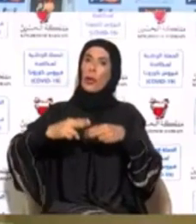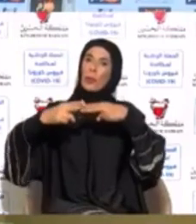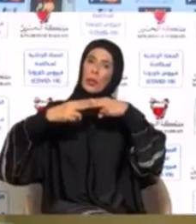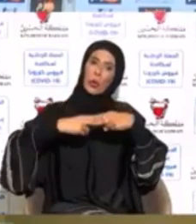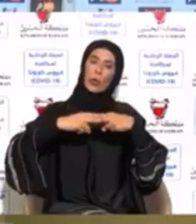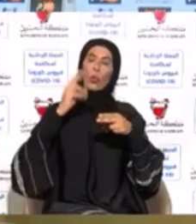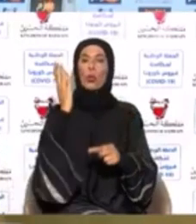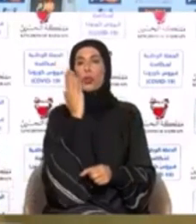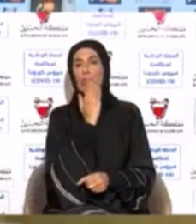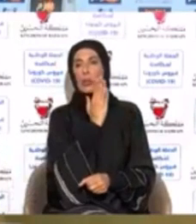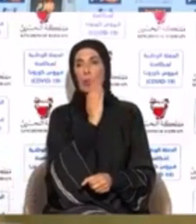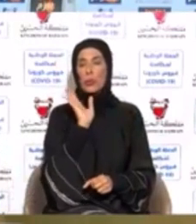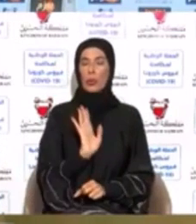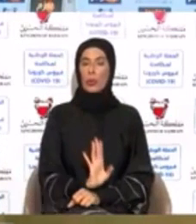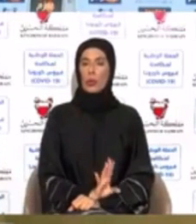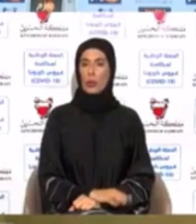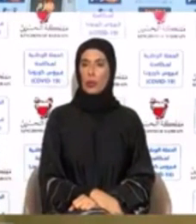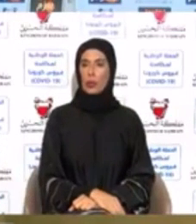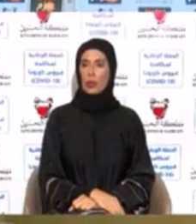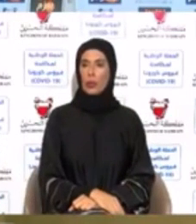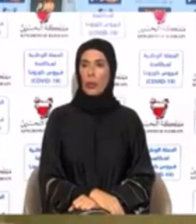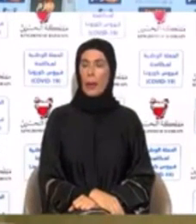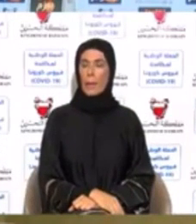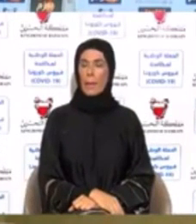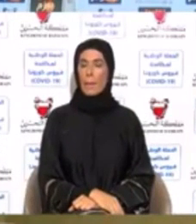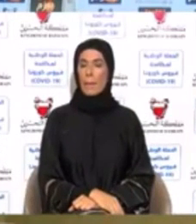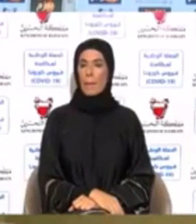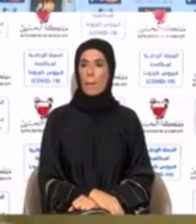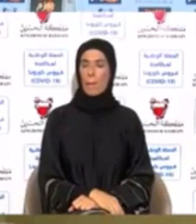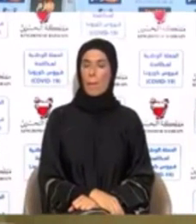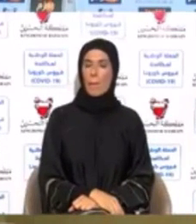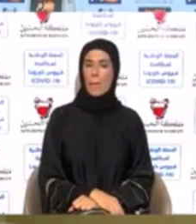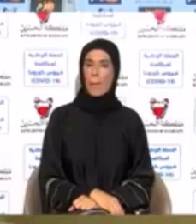إعادة افتتاحها ضمن جدول زمني معين؟